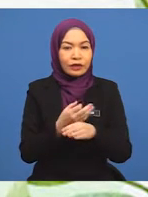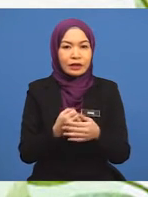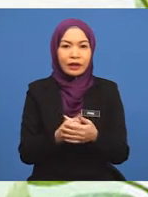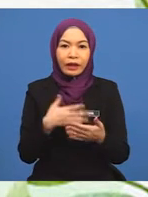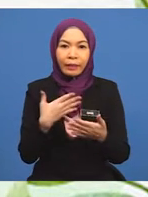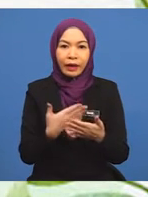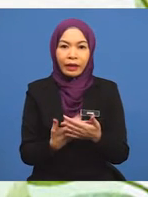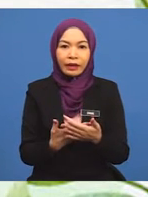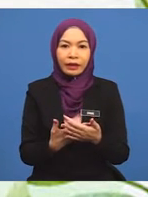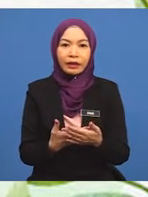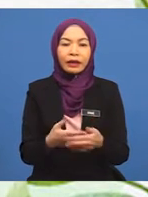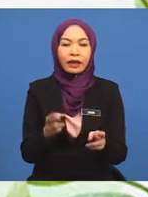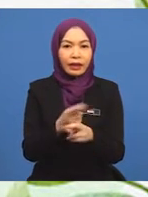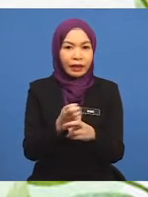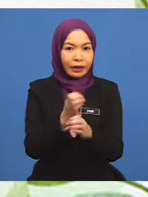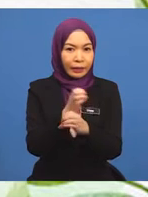kepada reka bentuk.